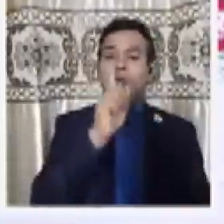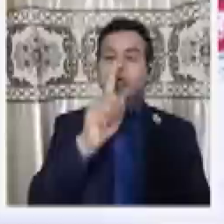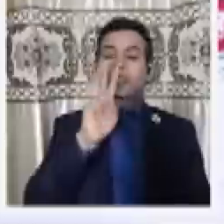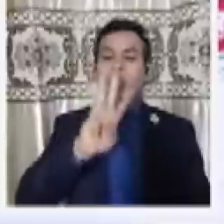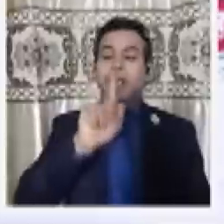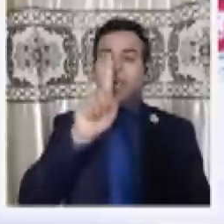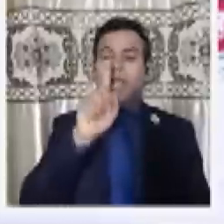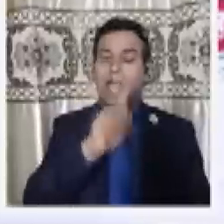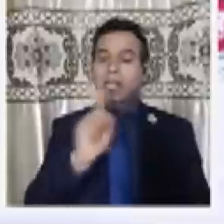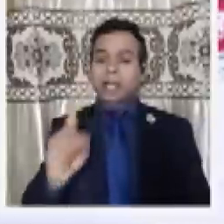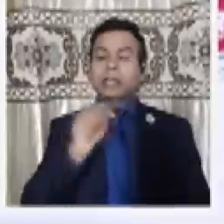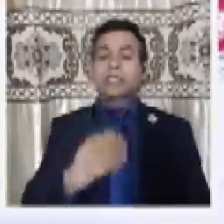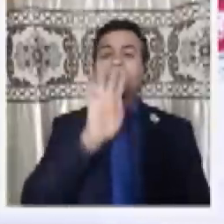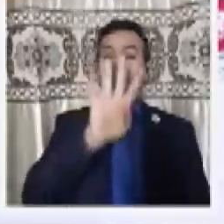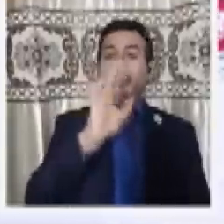01-3137-9138 থেকে